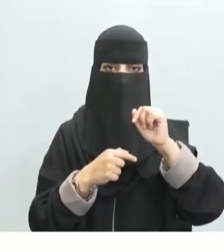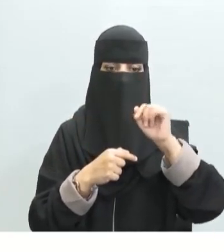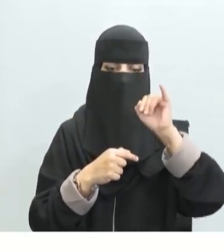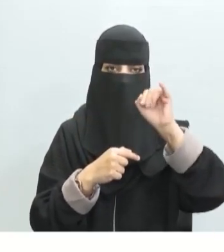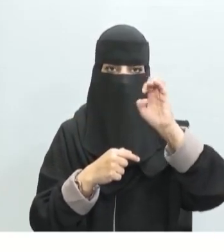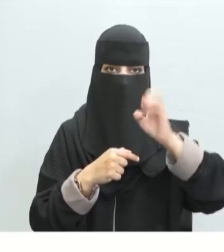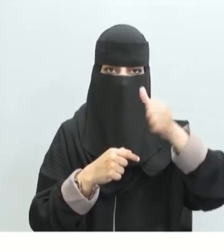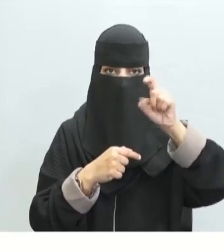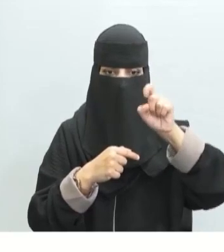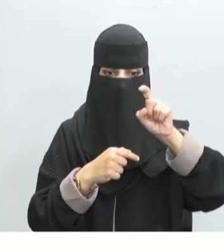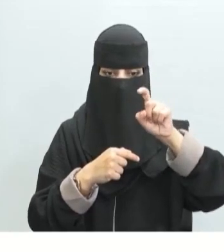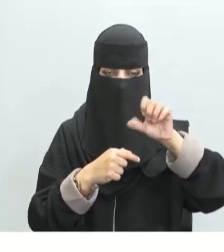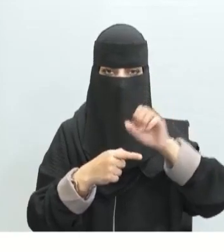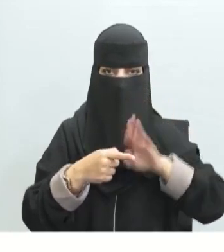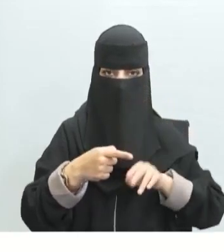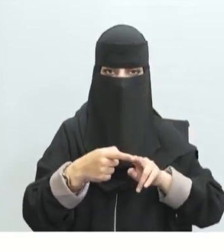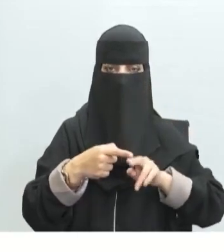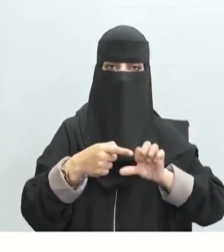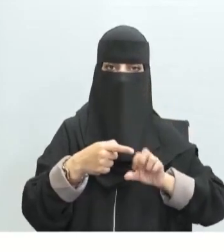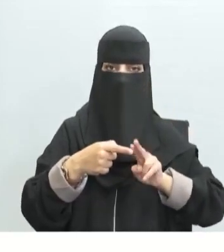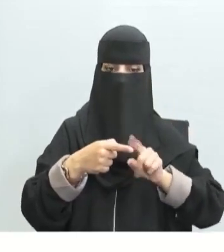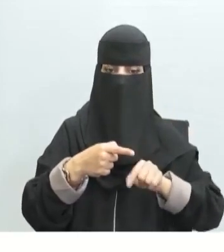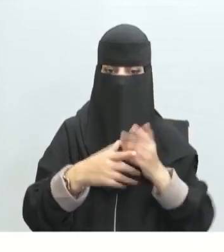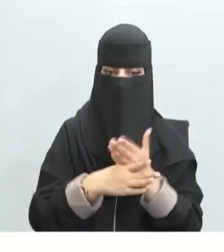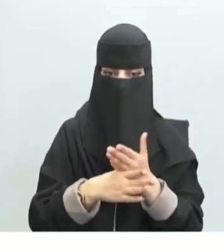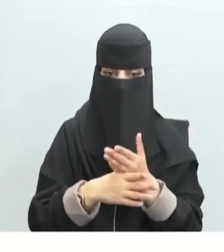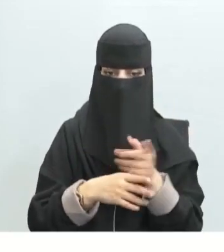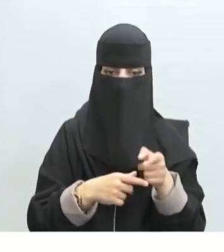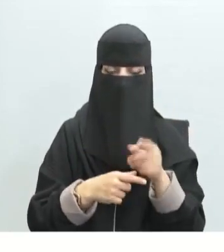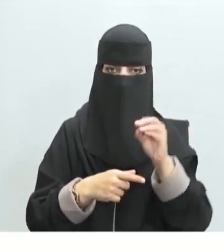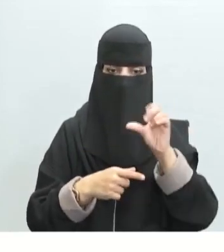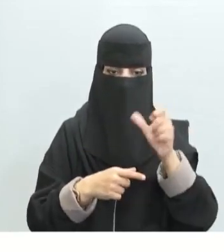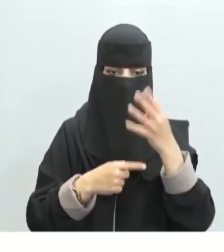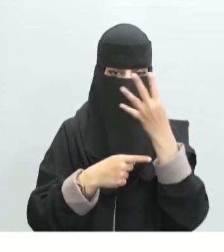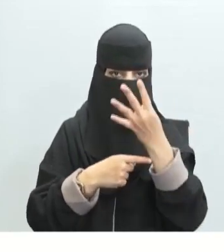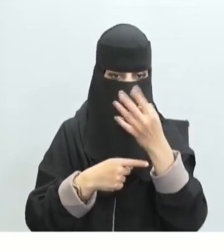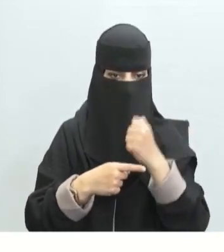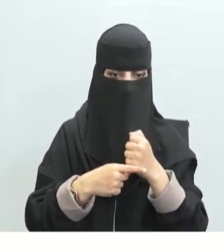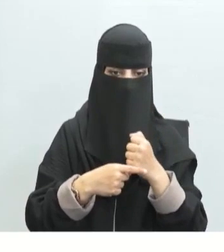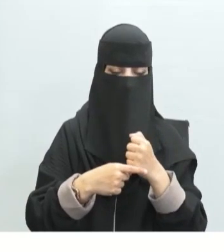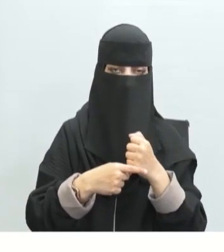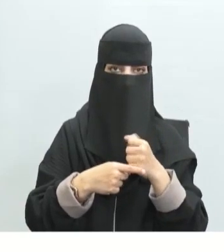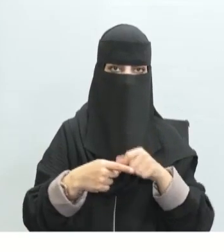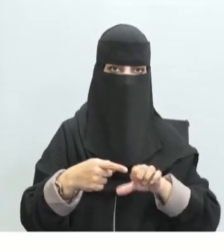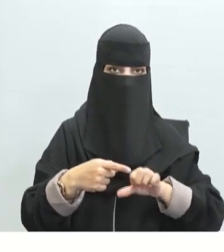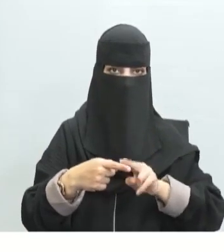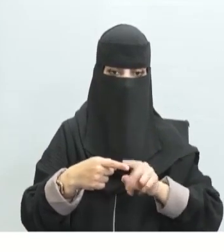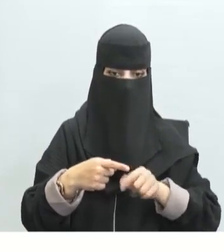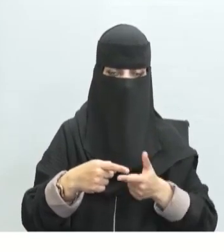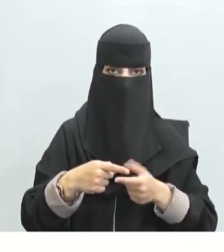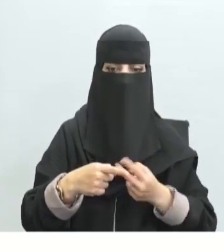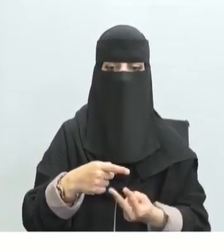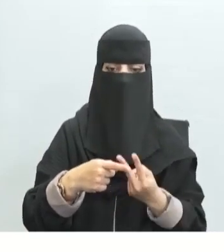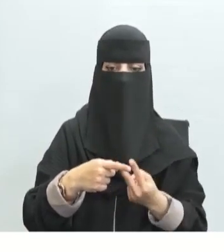عفوا على الوتر وبالتالي بقول ان المجاور هو اربعه والوتر هو سبعه